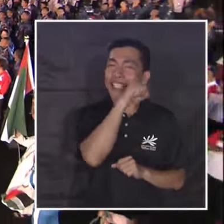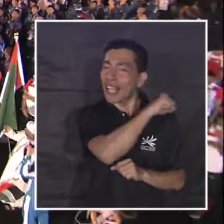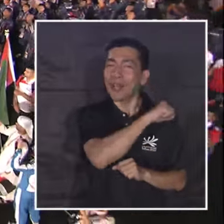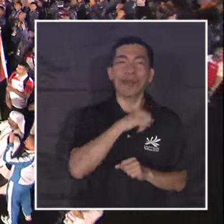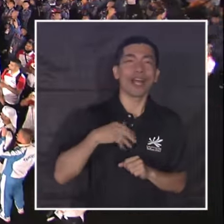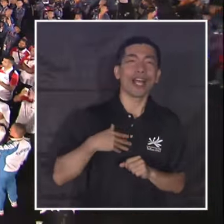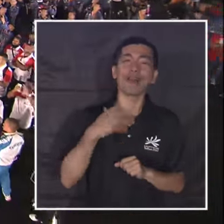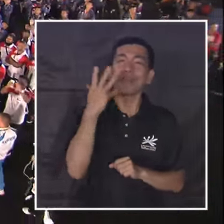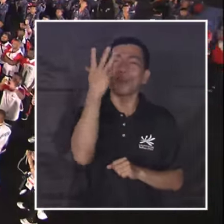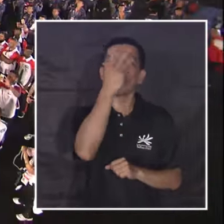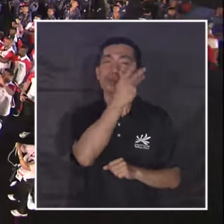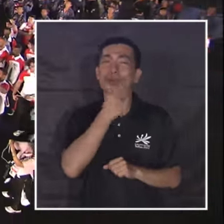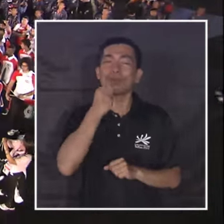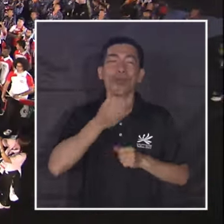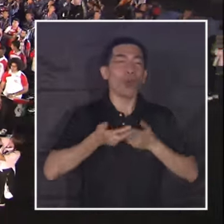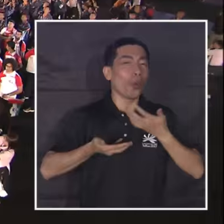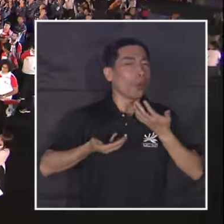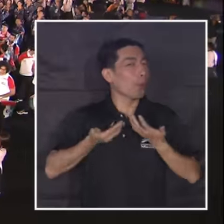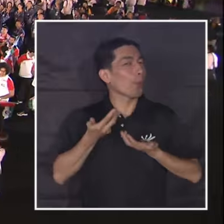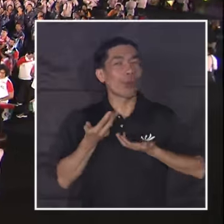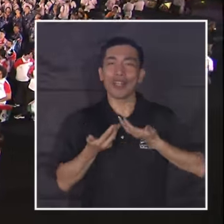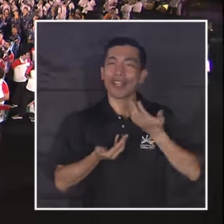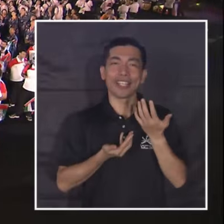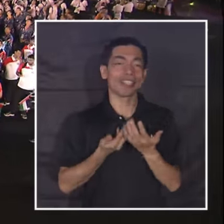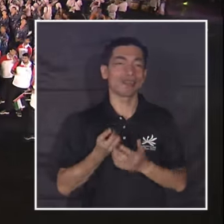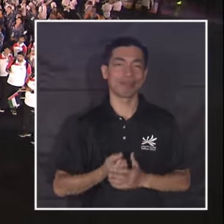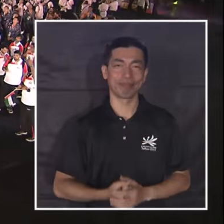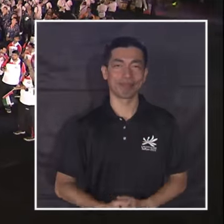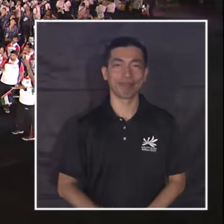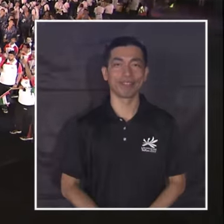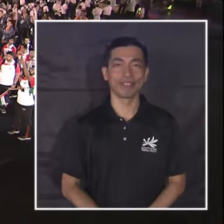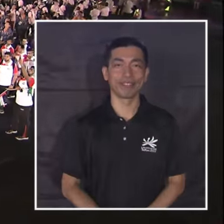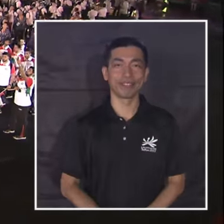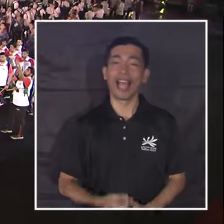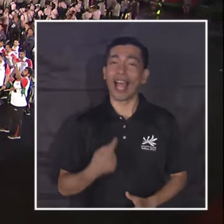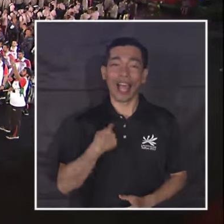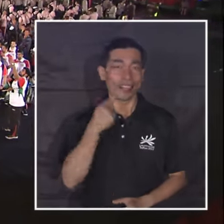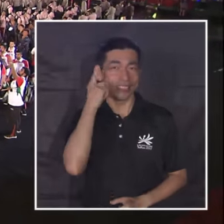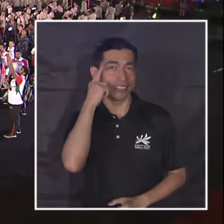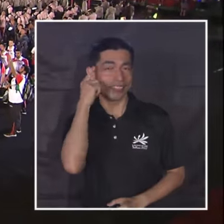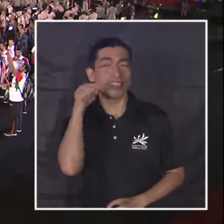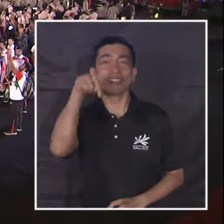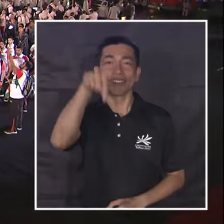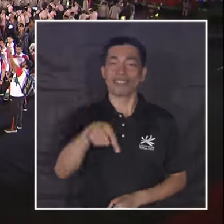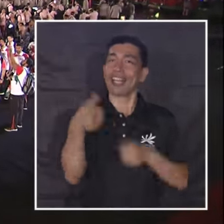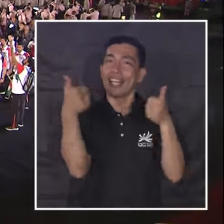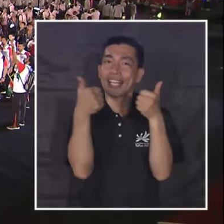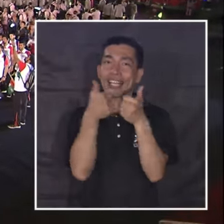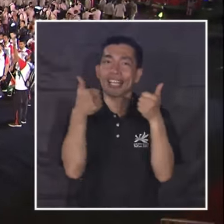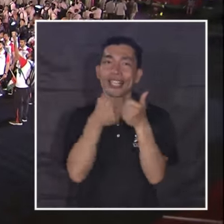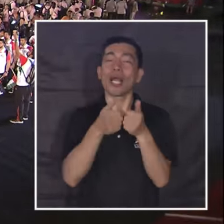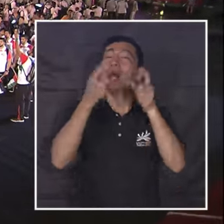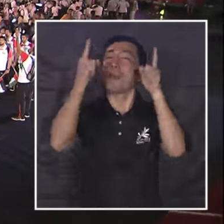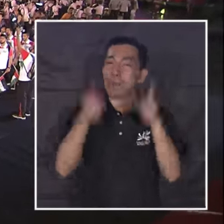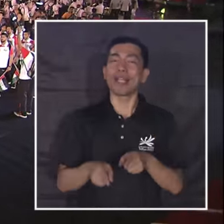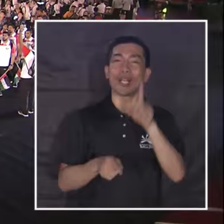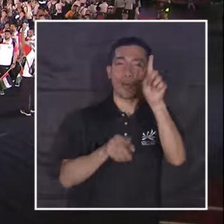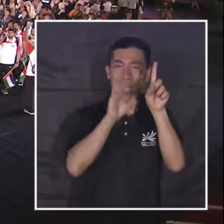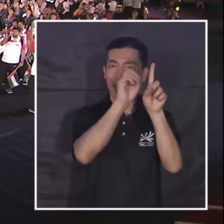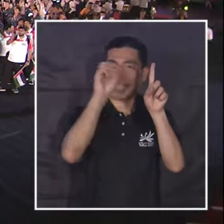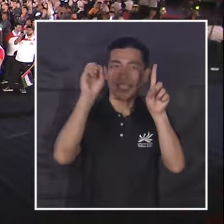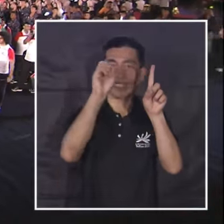到台湾的温暖以及魅力。 相信这一次大会一定可以顺利圆满。